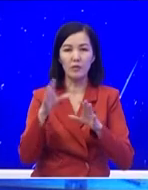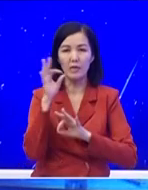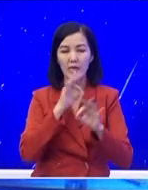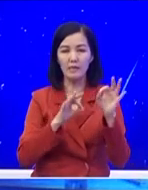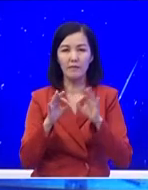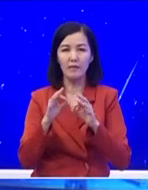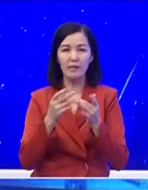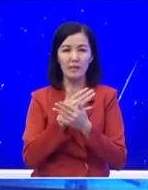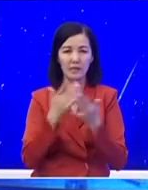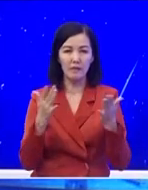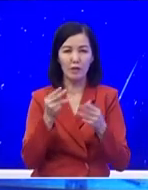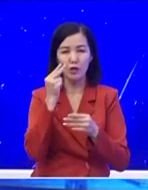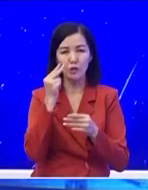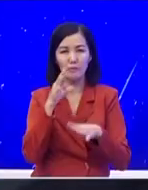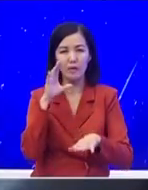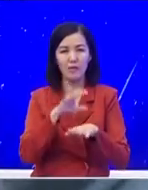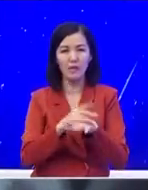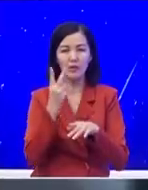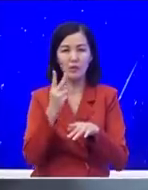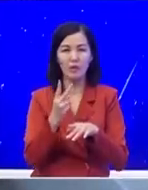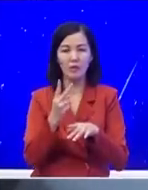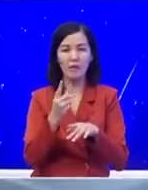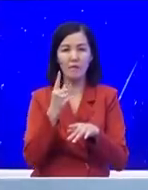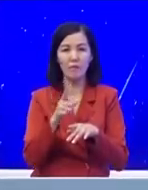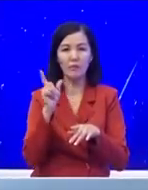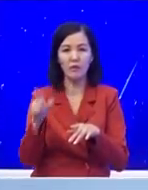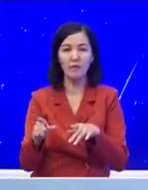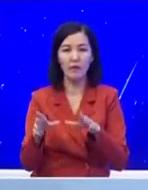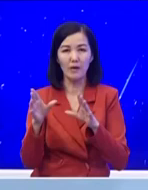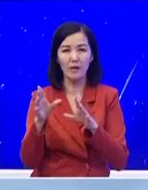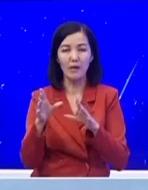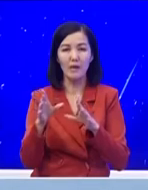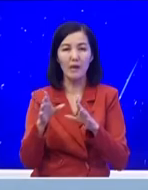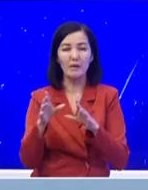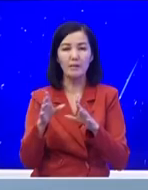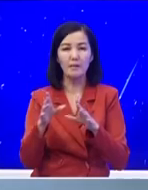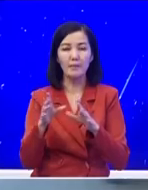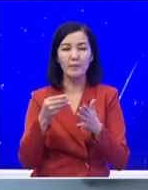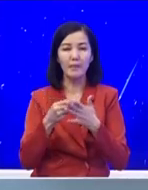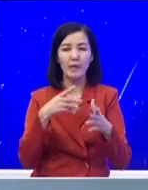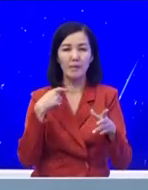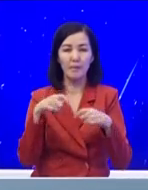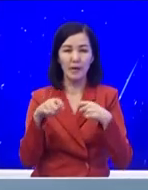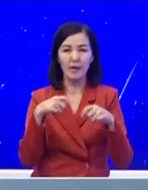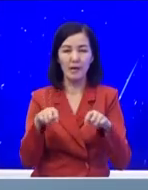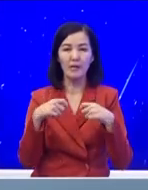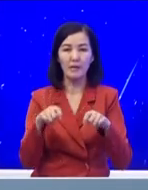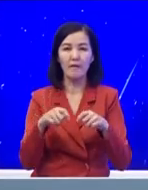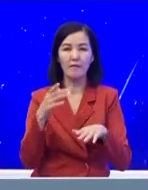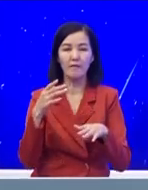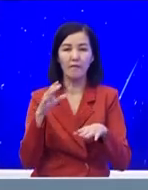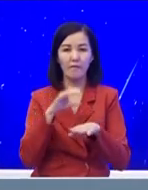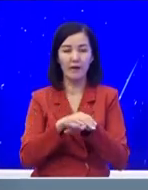средств. Так, в Шымкенте задержали еще одного перекупщика препаратов. При проведении оперативно-розыскных мероприятий выявлен